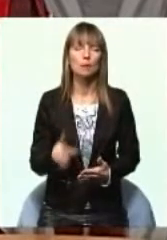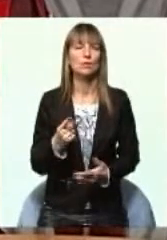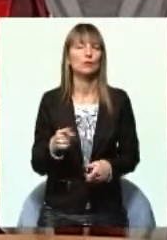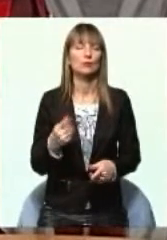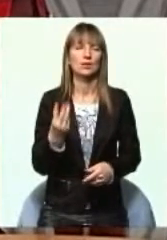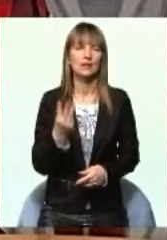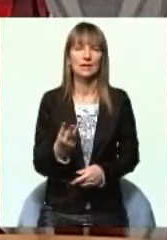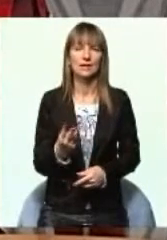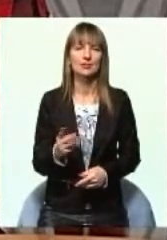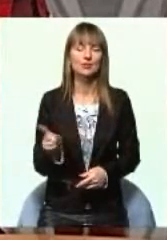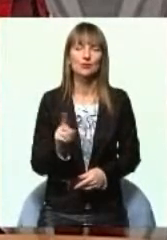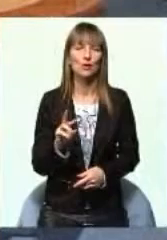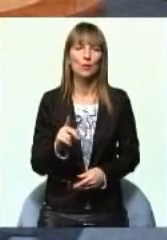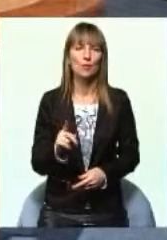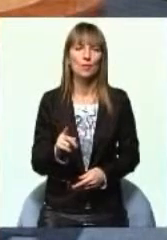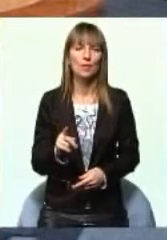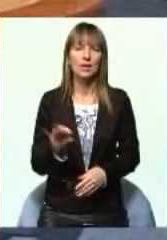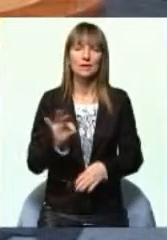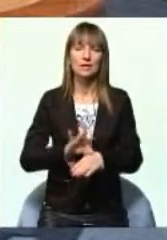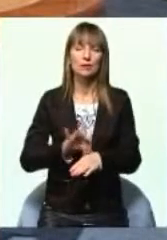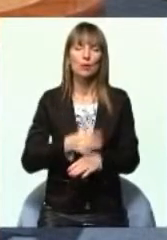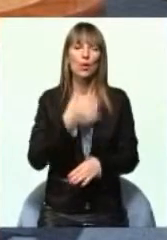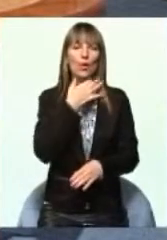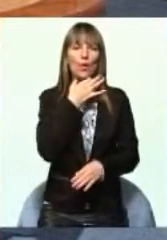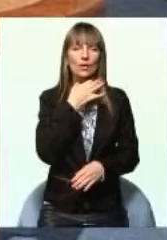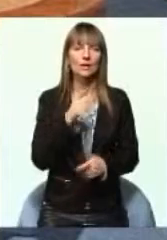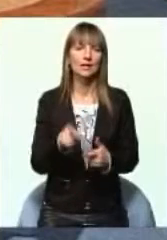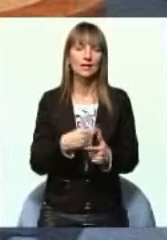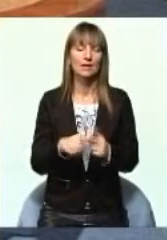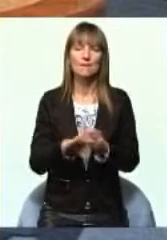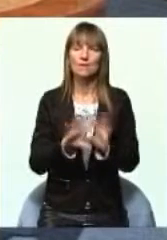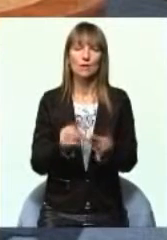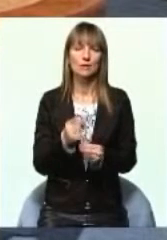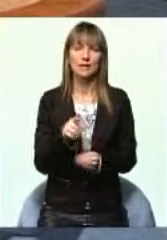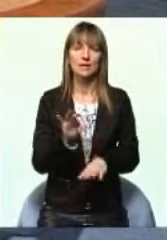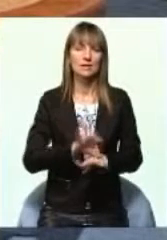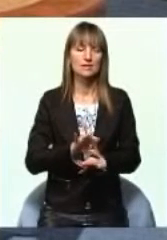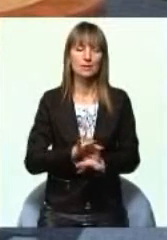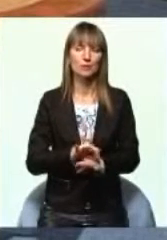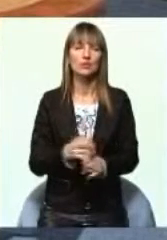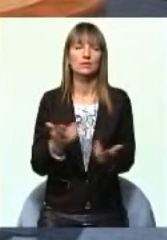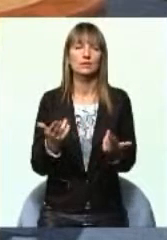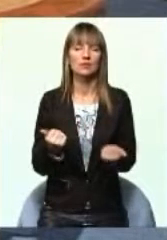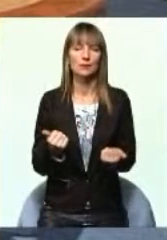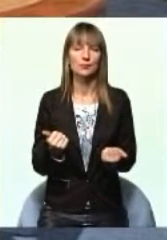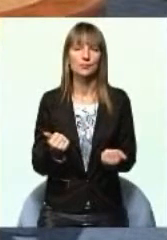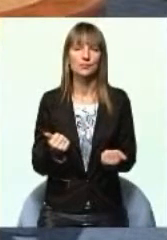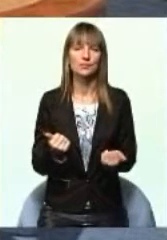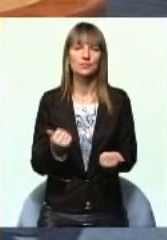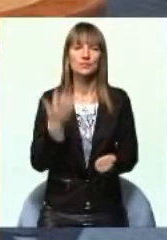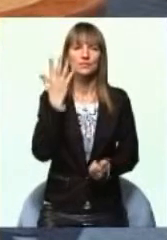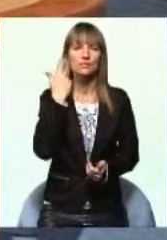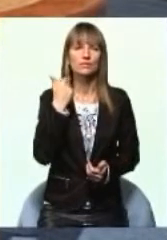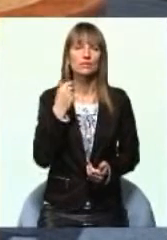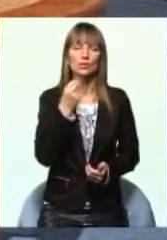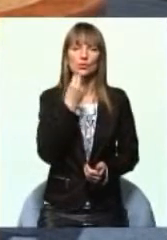3 порції? Щоб не заболіло горло, або взагалі ти не заболів. Так, дійсно. А чи коли